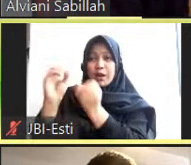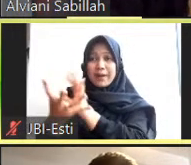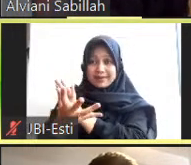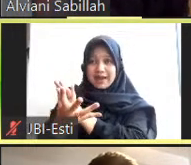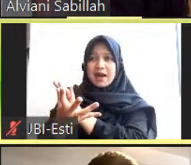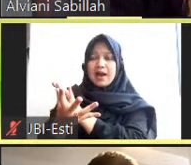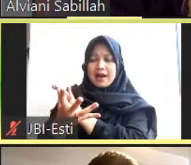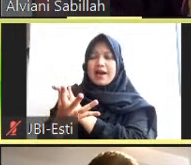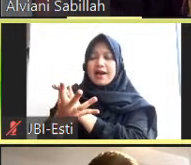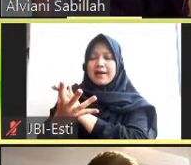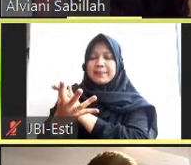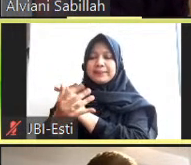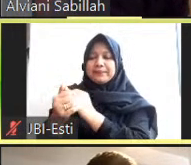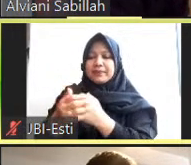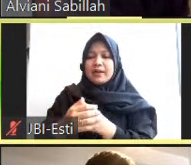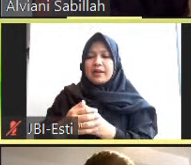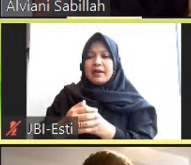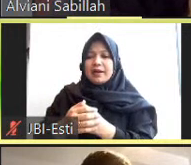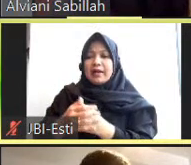mereka